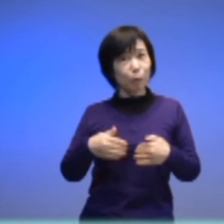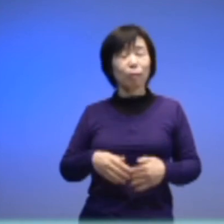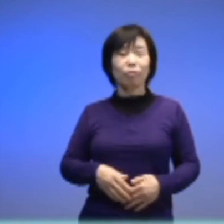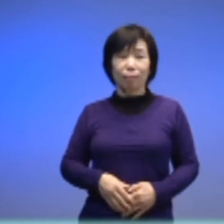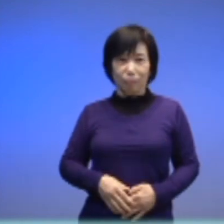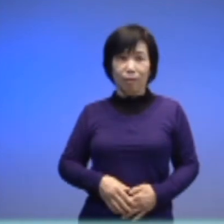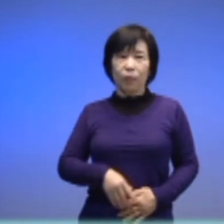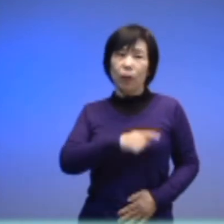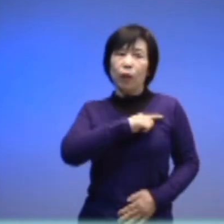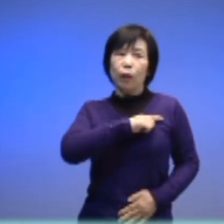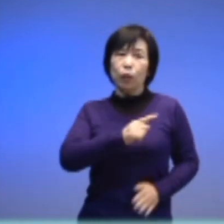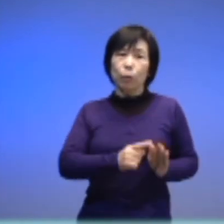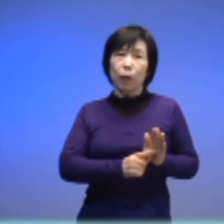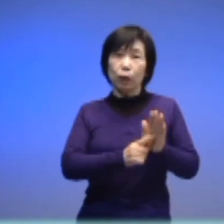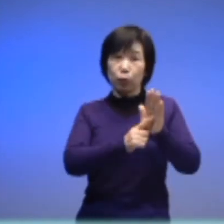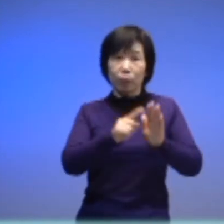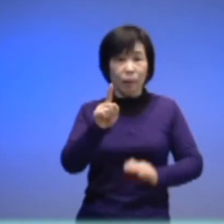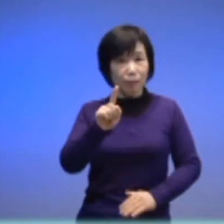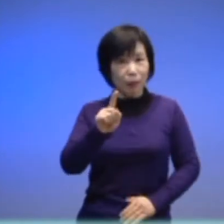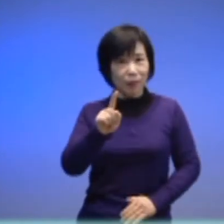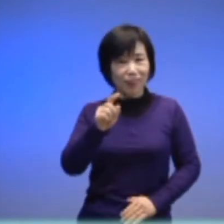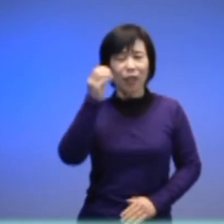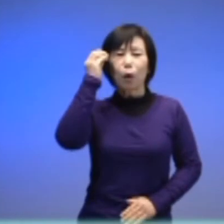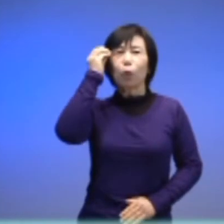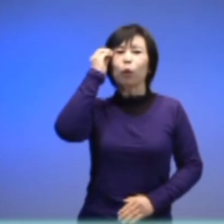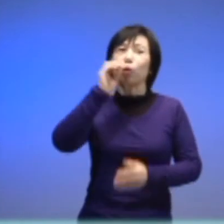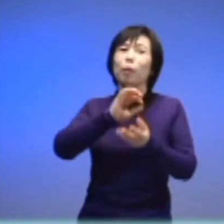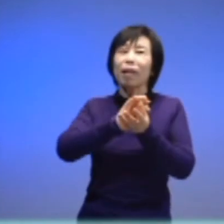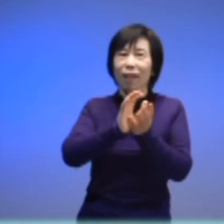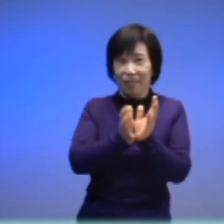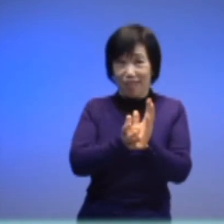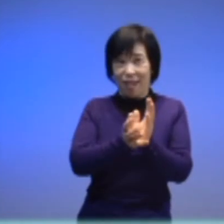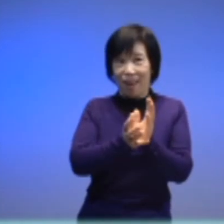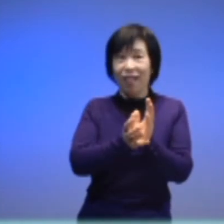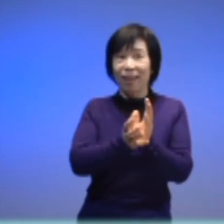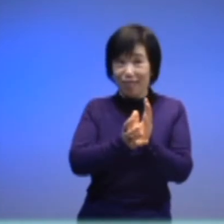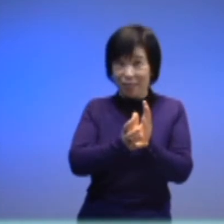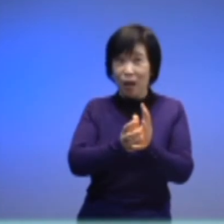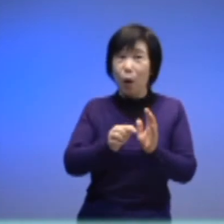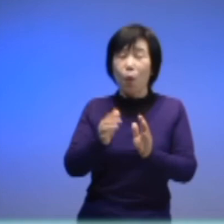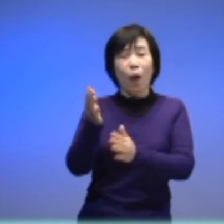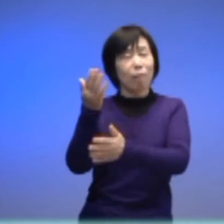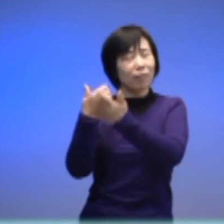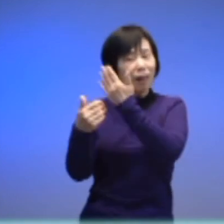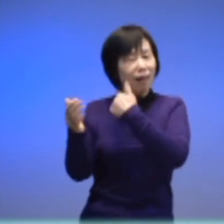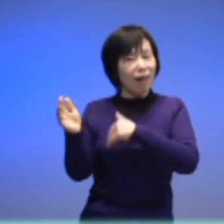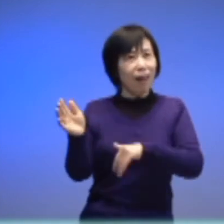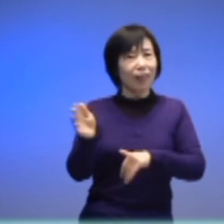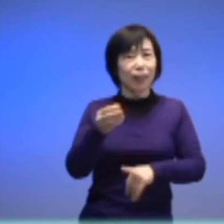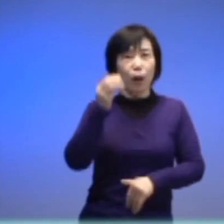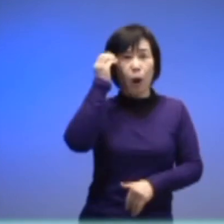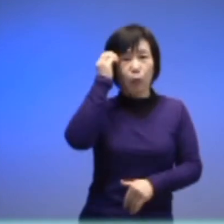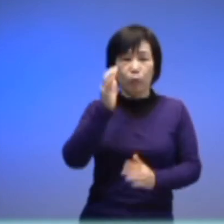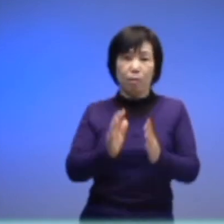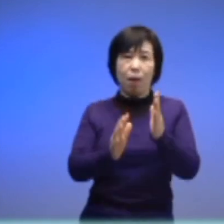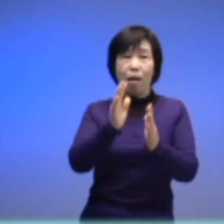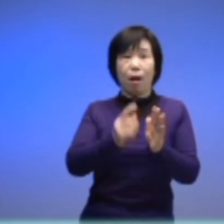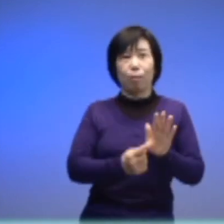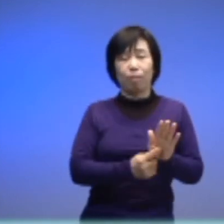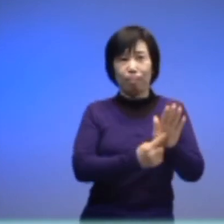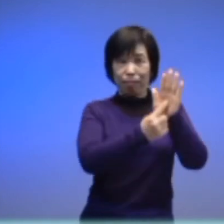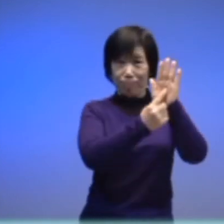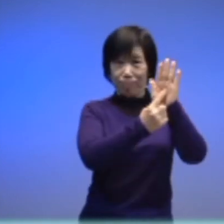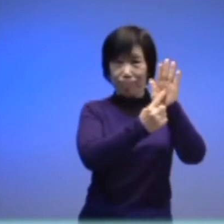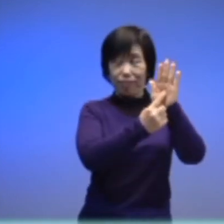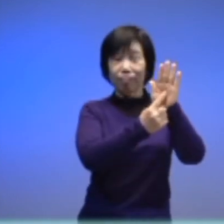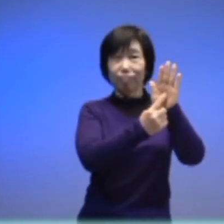一番有名なのはやっぱり梅やね。この辺りは昔から梅林で有名なところやったそうです